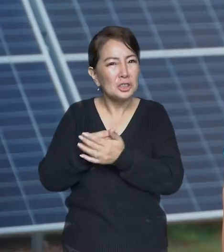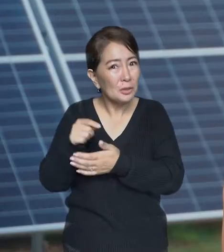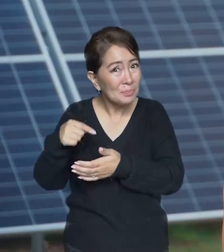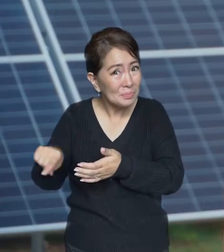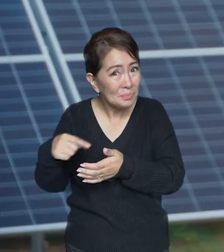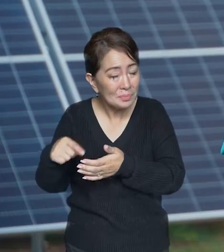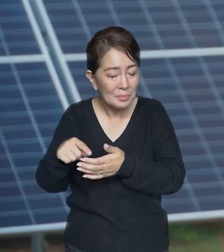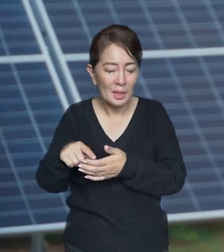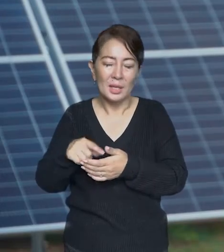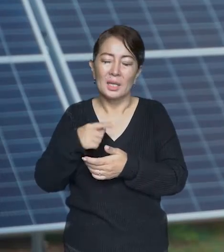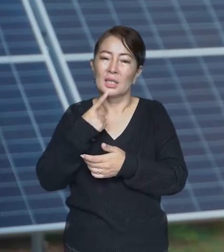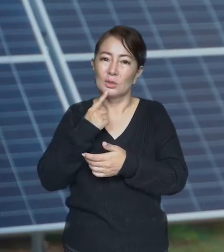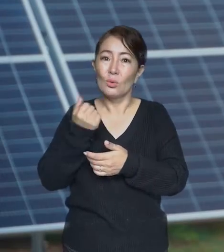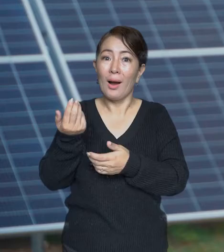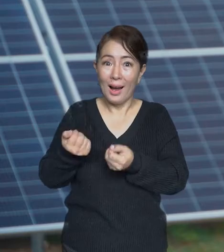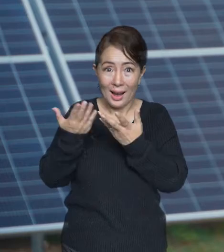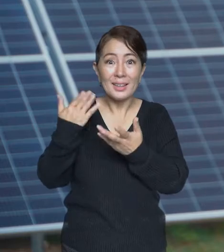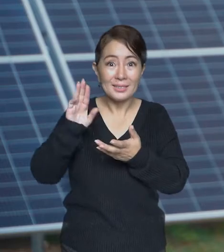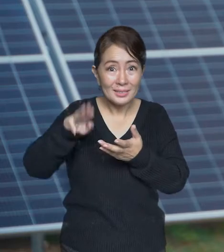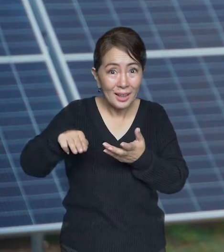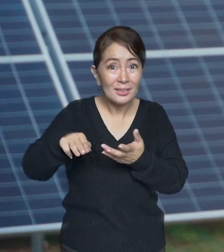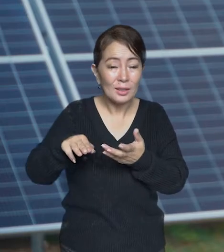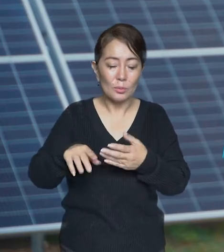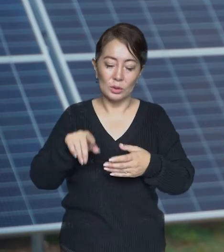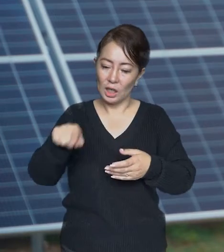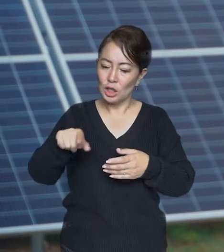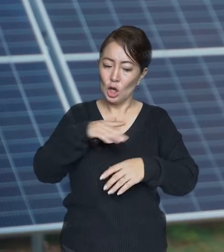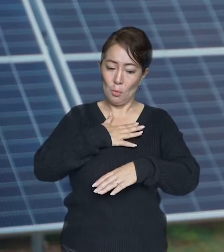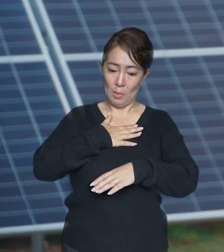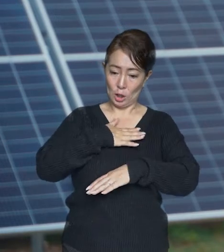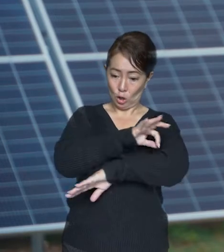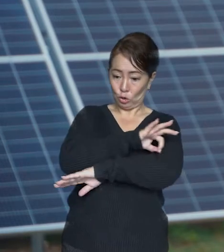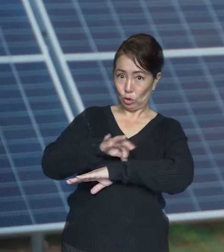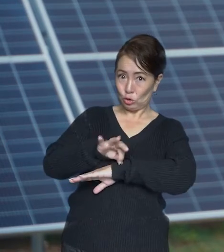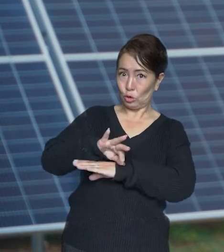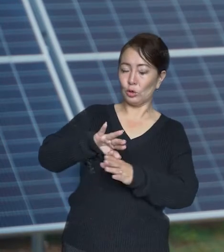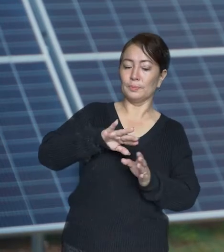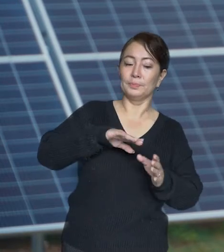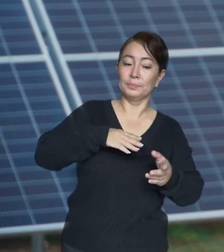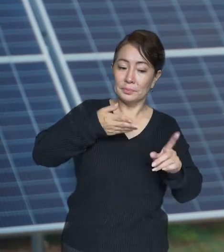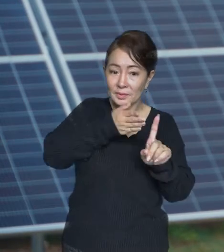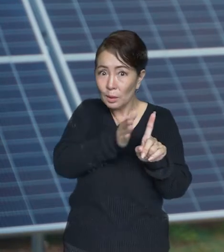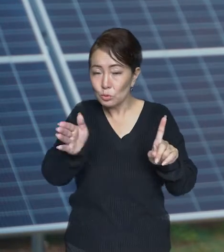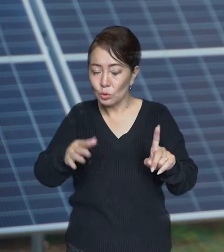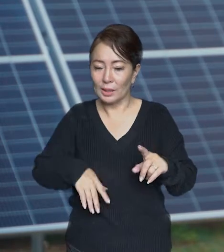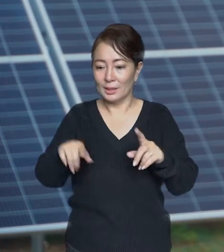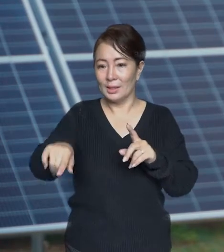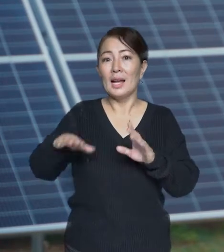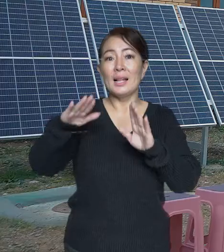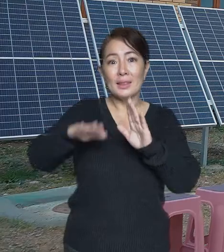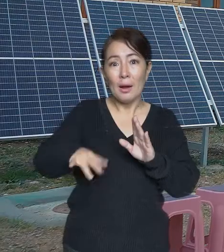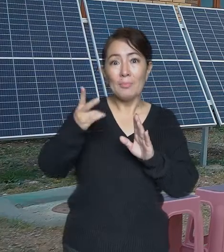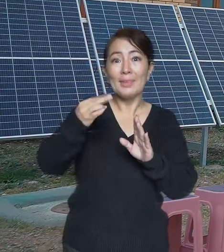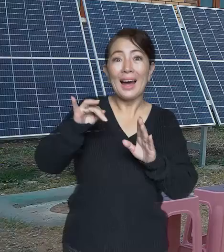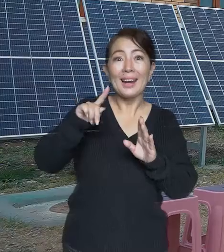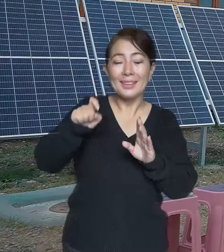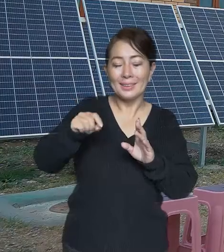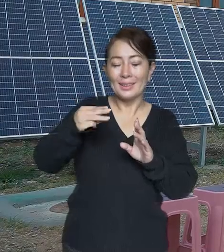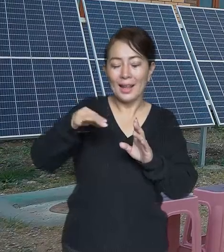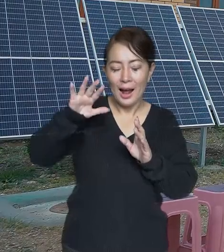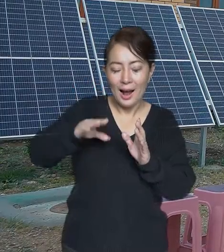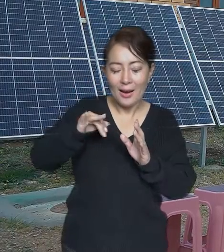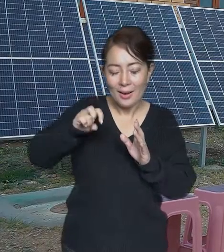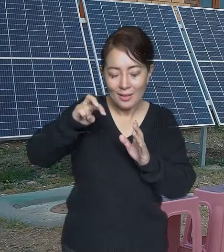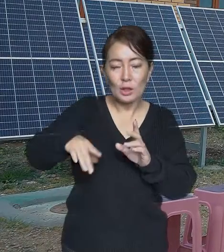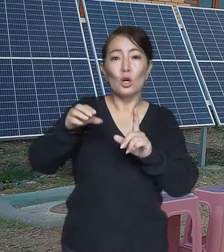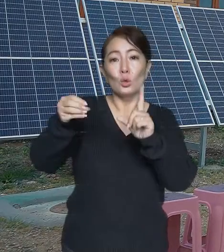эрсдэлтэй нөхцөл байдлууд үүсдэг. За тийм учраас бид нар энэхүү төслөө дамжуулан тус нам даралтын цуухны тог тасарсан үед